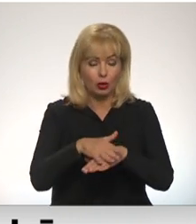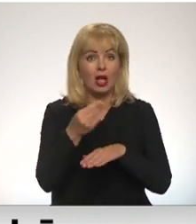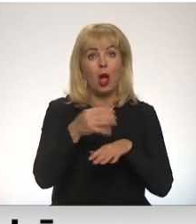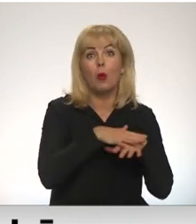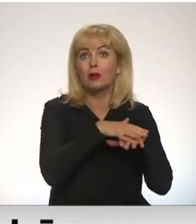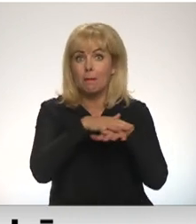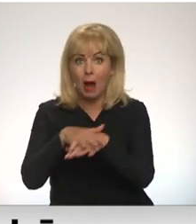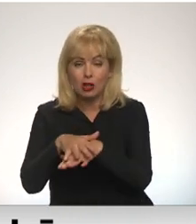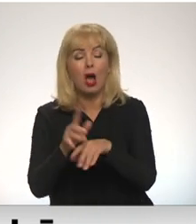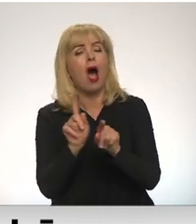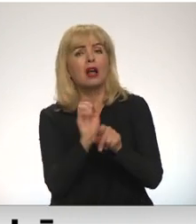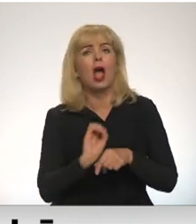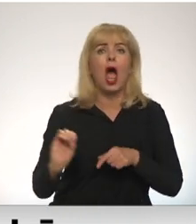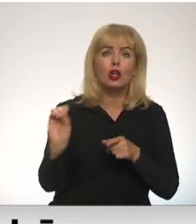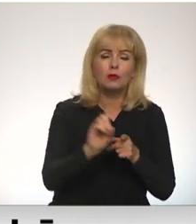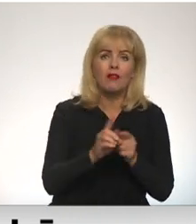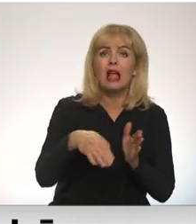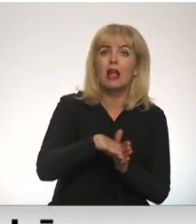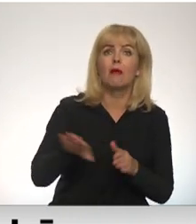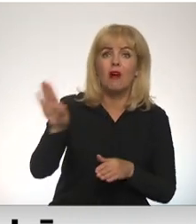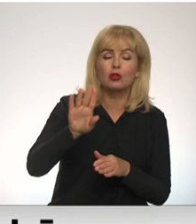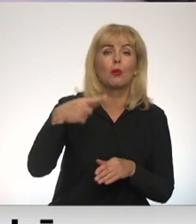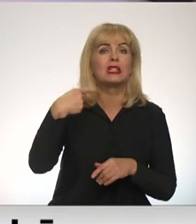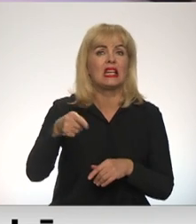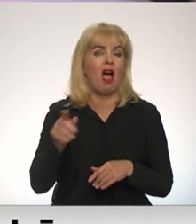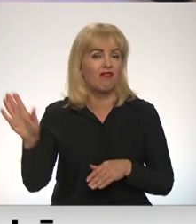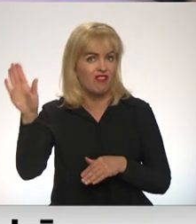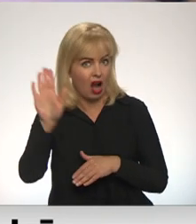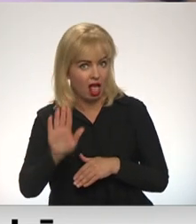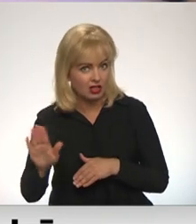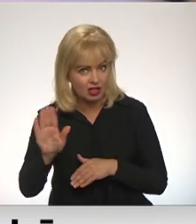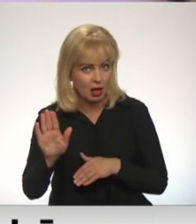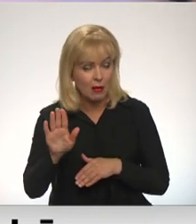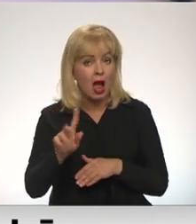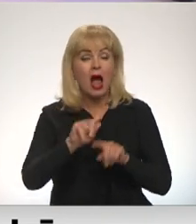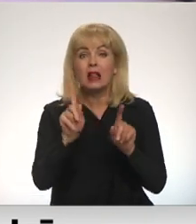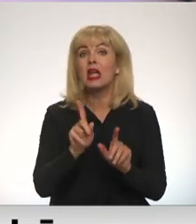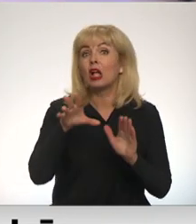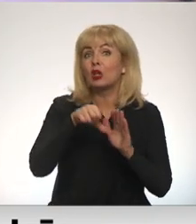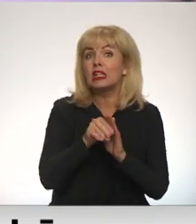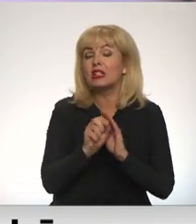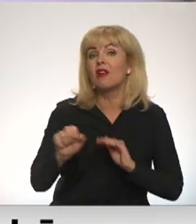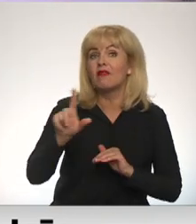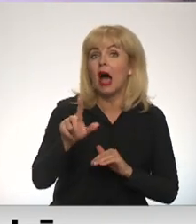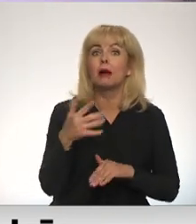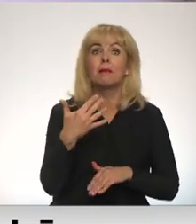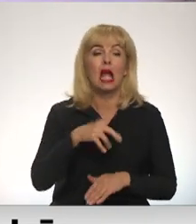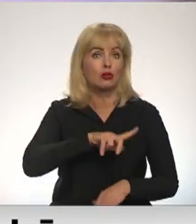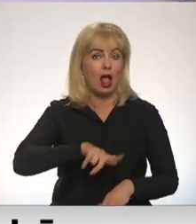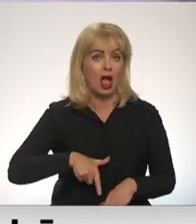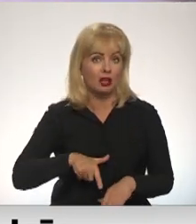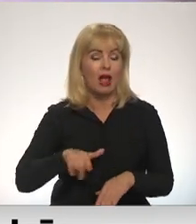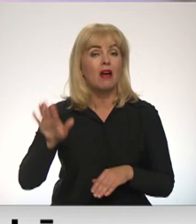tika veikti gan uz Eiropas Savienības dalību valstīm, gan uz trešajām valstīm. Lietā iesaistītas vairāk nekā 5 Latvijas